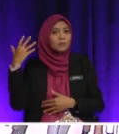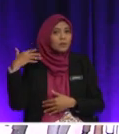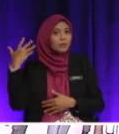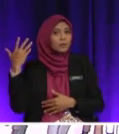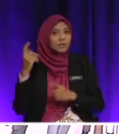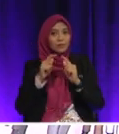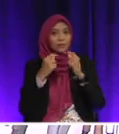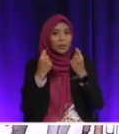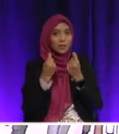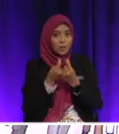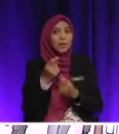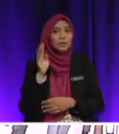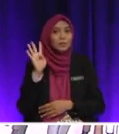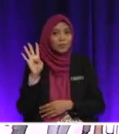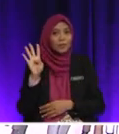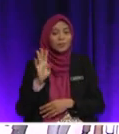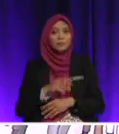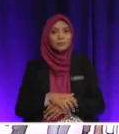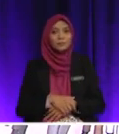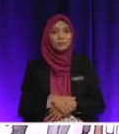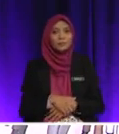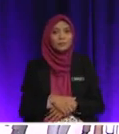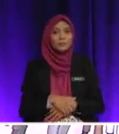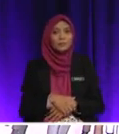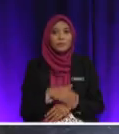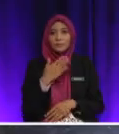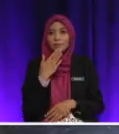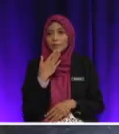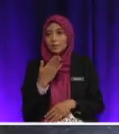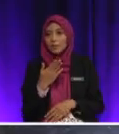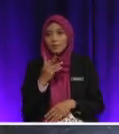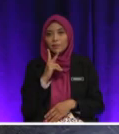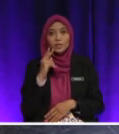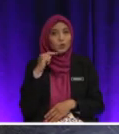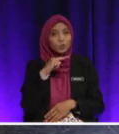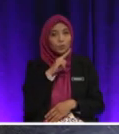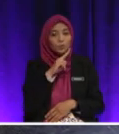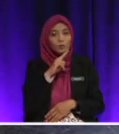4 usaha ke arah pendidikan Oke terima kasih sekali lagi tadi